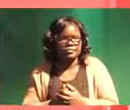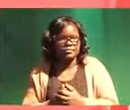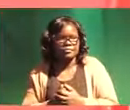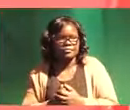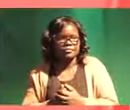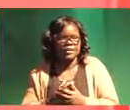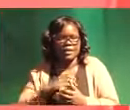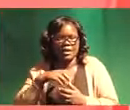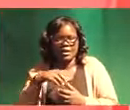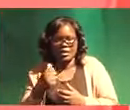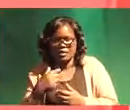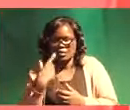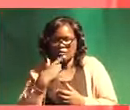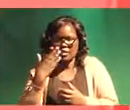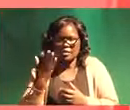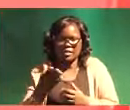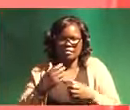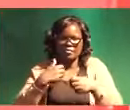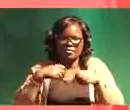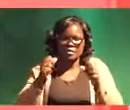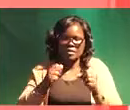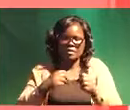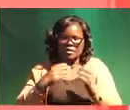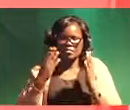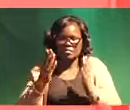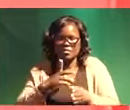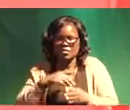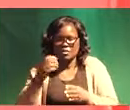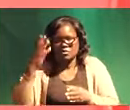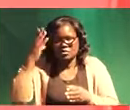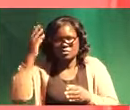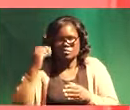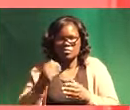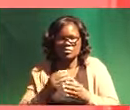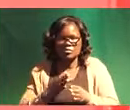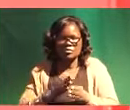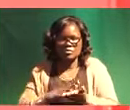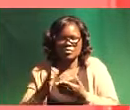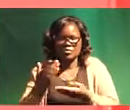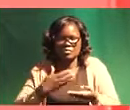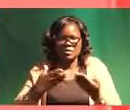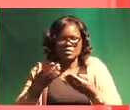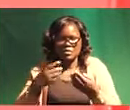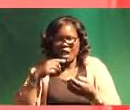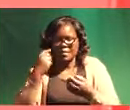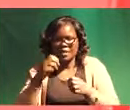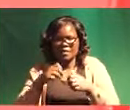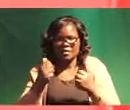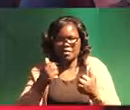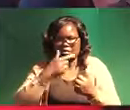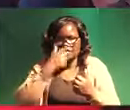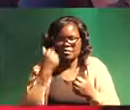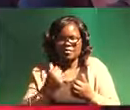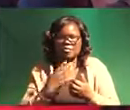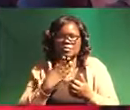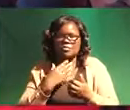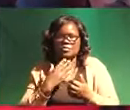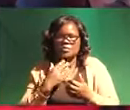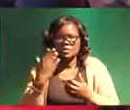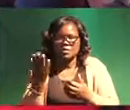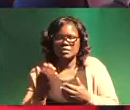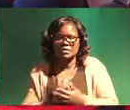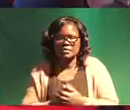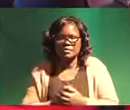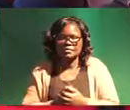Na wengine wale wako hapa rais. Huyu jamaa akienda Somalia atanyorosha biashara ya miraa kabisa, sababu hiyo ndio kitu tunataka hapa.